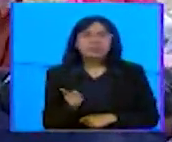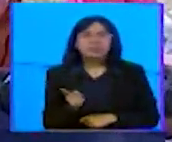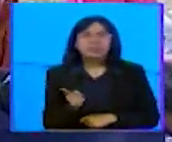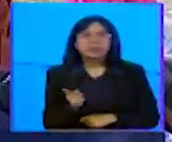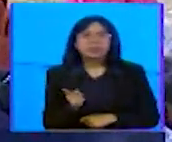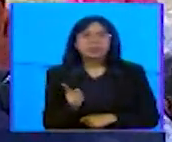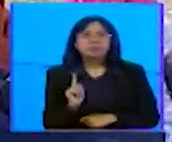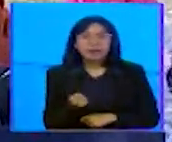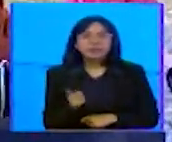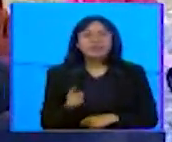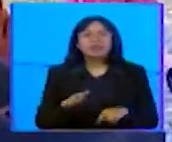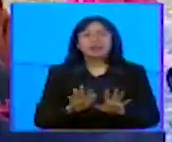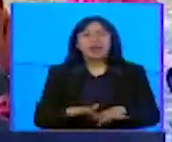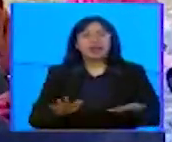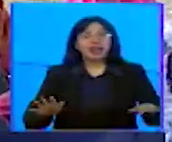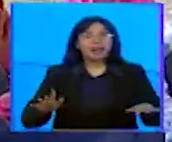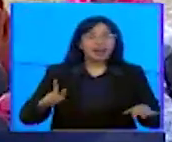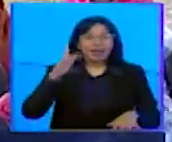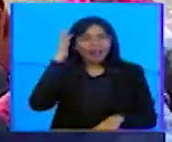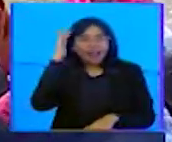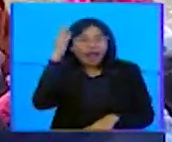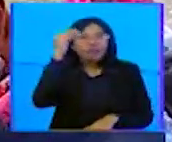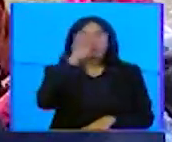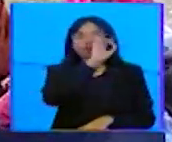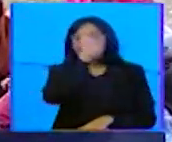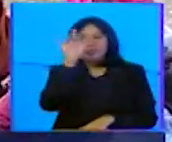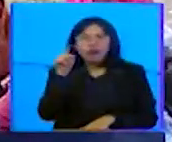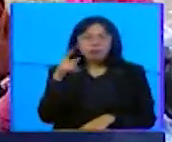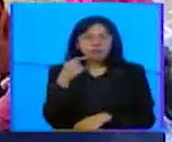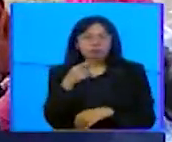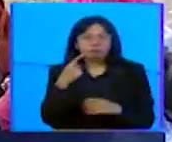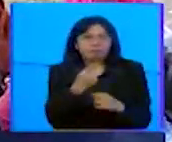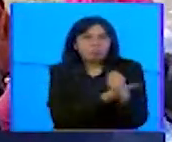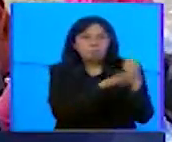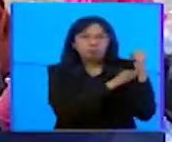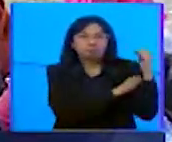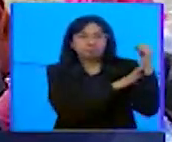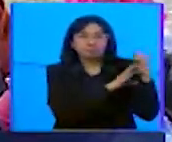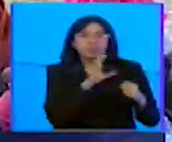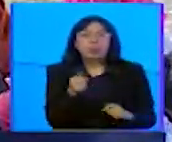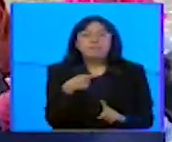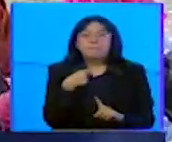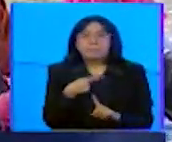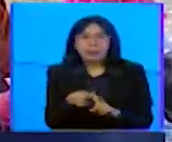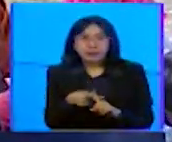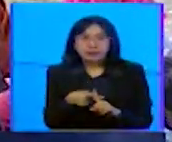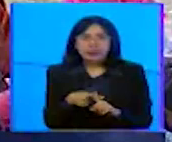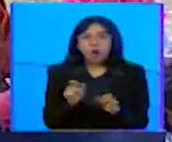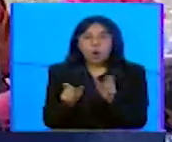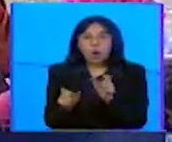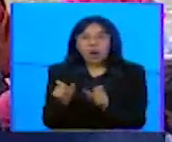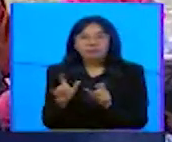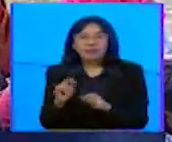meningkatkan ya kreativitas anak-anak, juga kinerja para pendidik